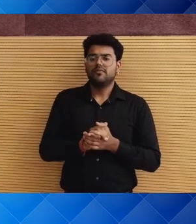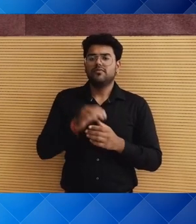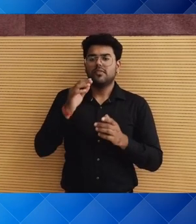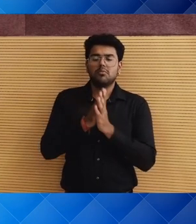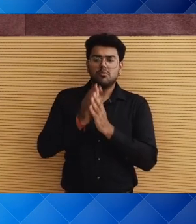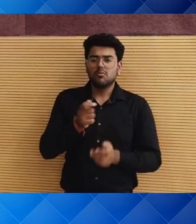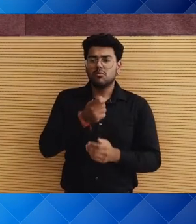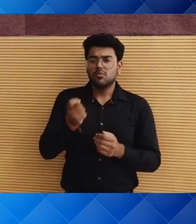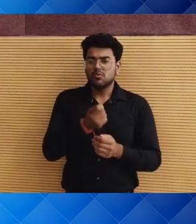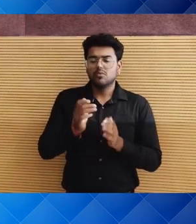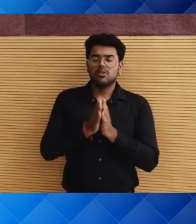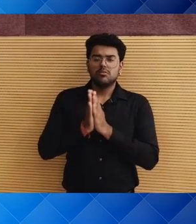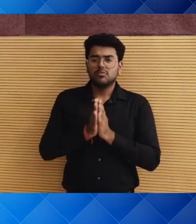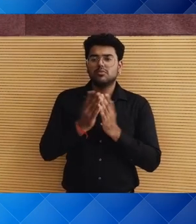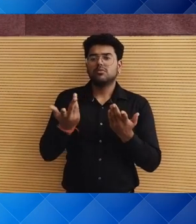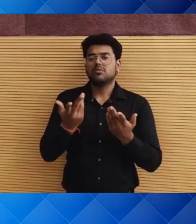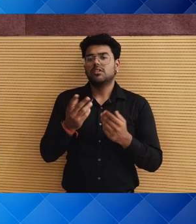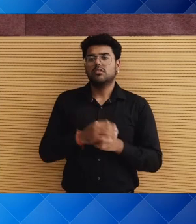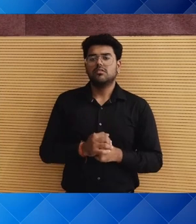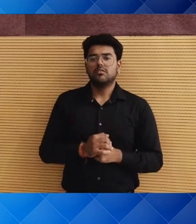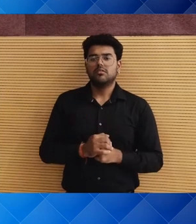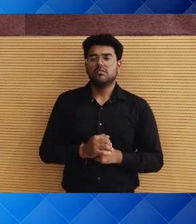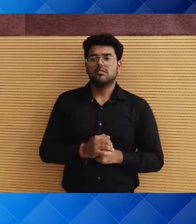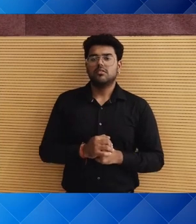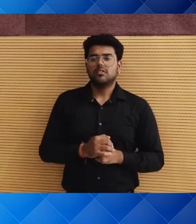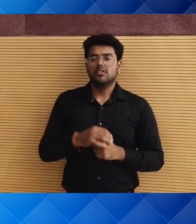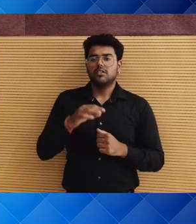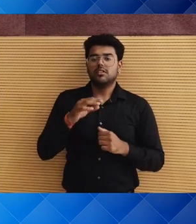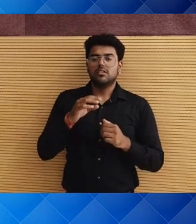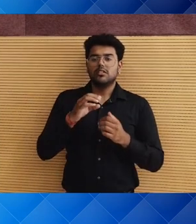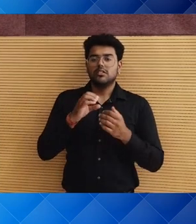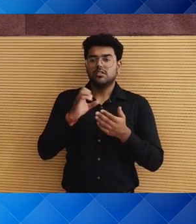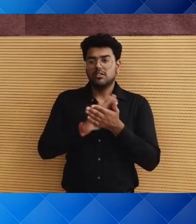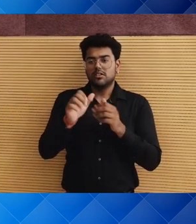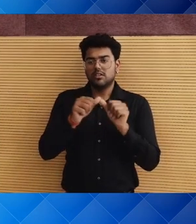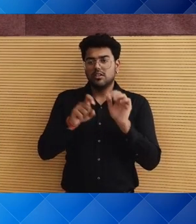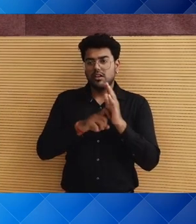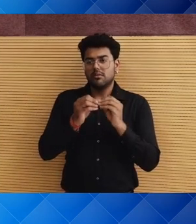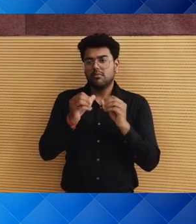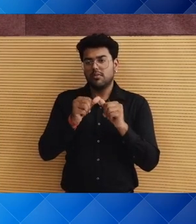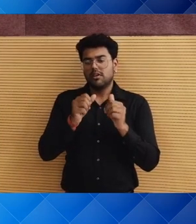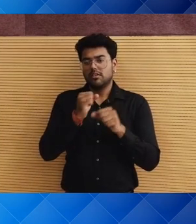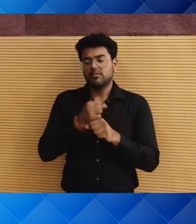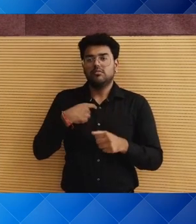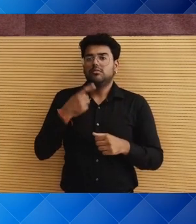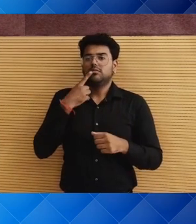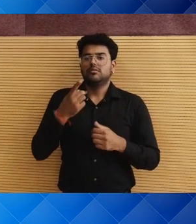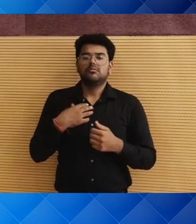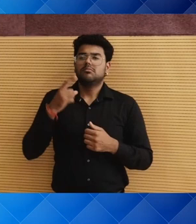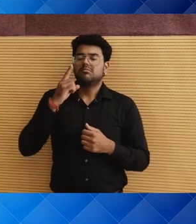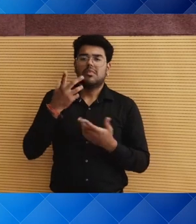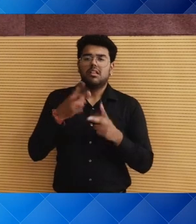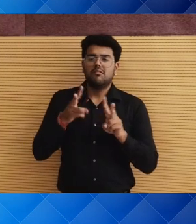लोग हैं। चारबाग नास्तिक थे, चारबाग कहते थे कि भाई हम नहीं मानते सारे चीज